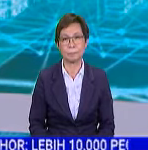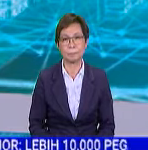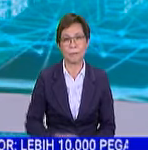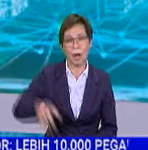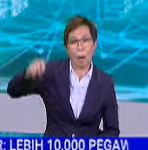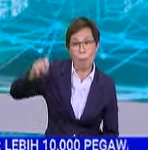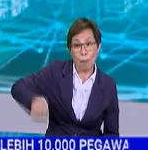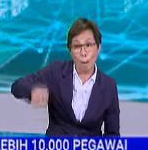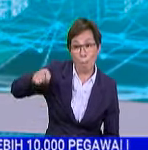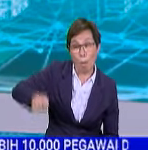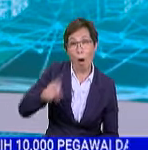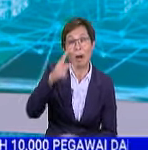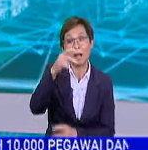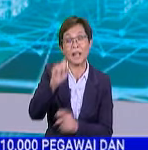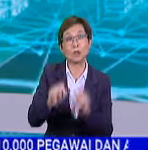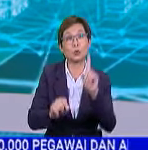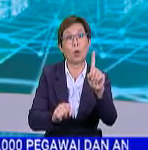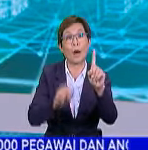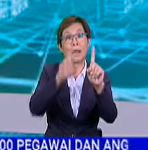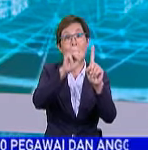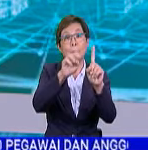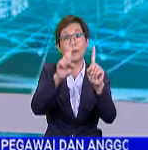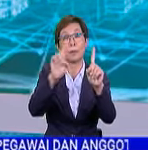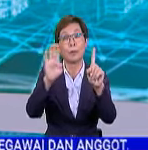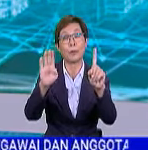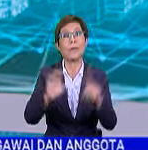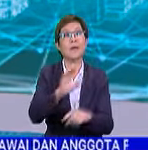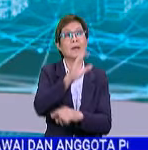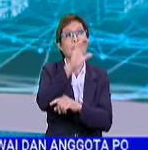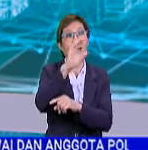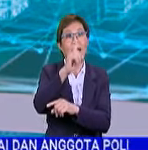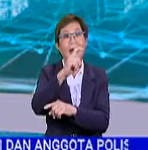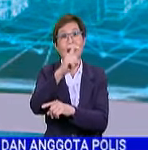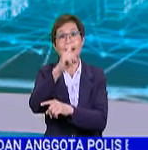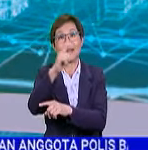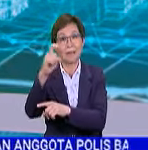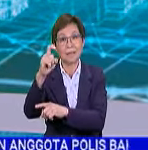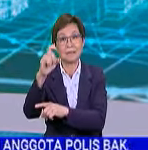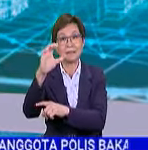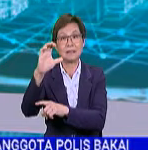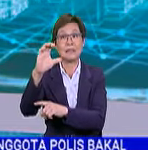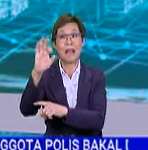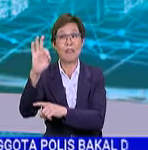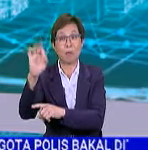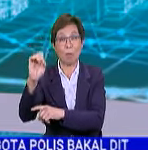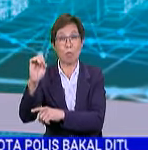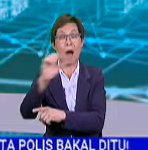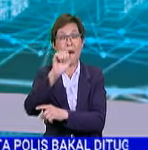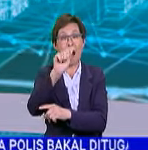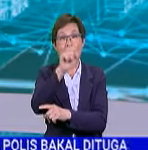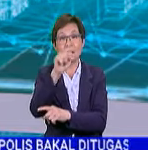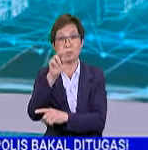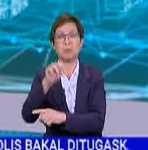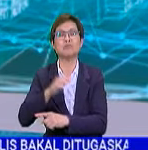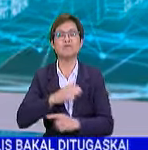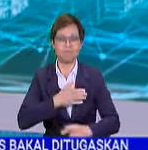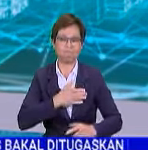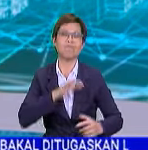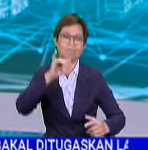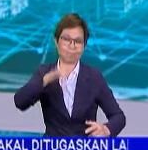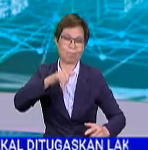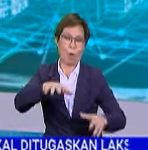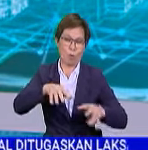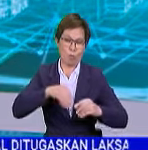Perbicaraan kes 1MDB. Bekas Ketua Pegawai Kewangan CFO 1MDB Azmi Tahir mengaku menerima arahan daripada Joe